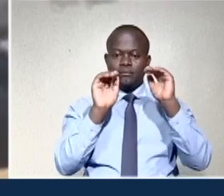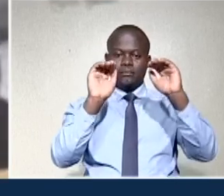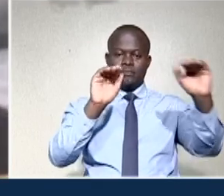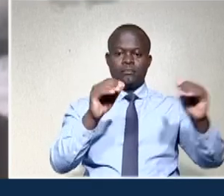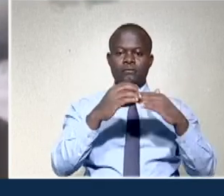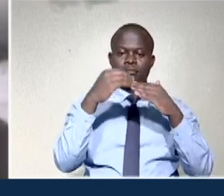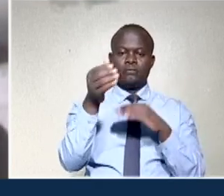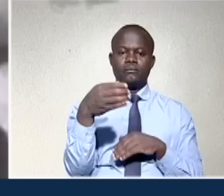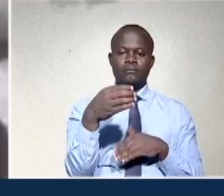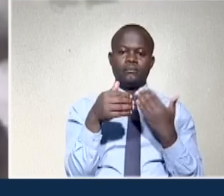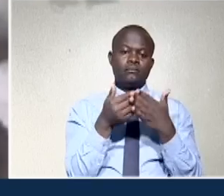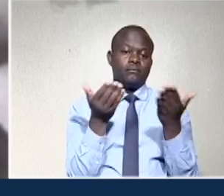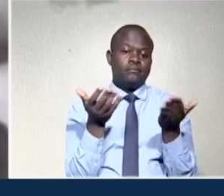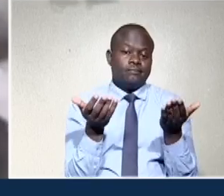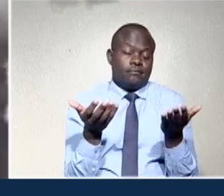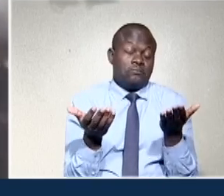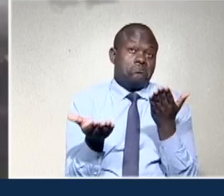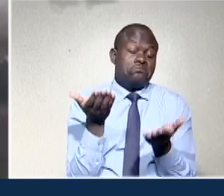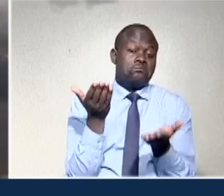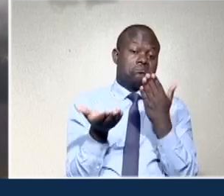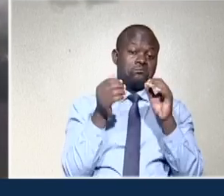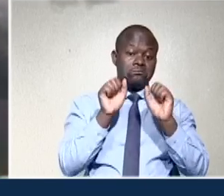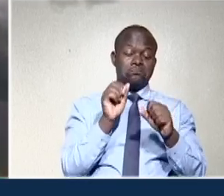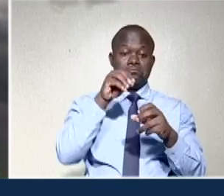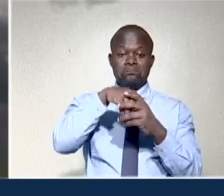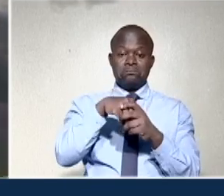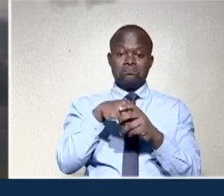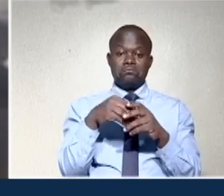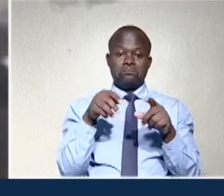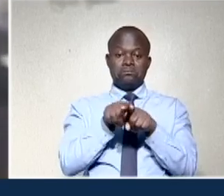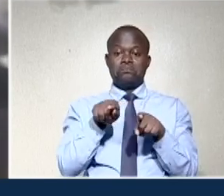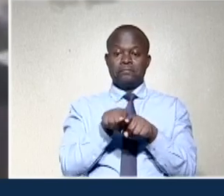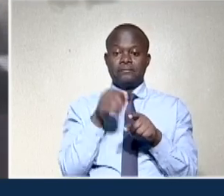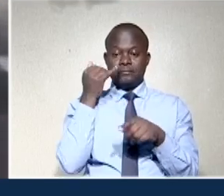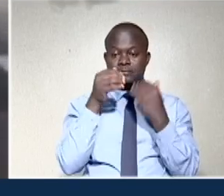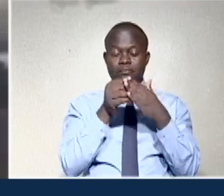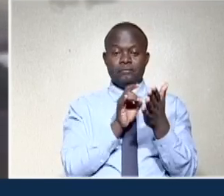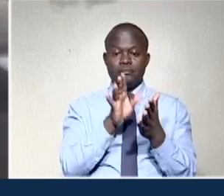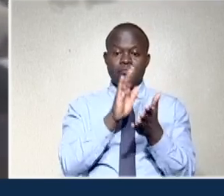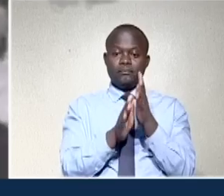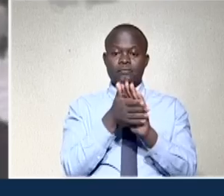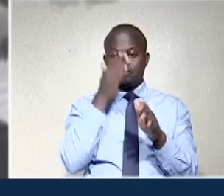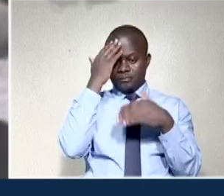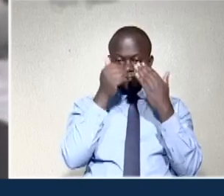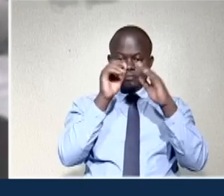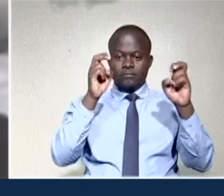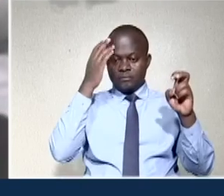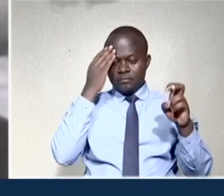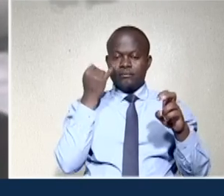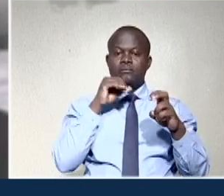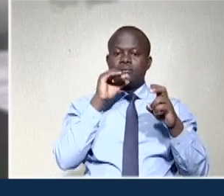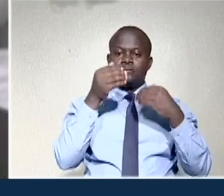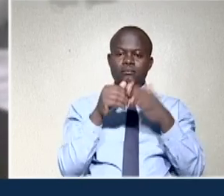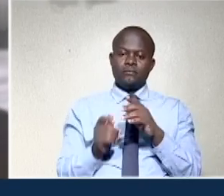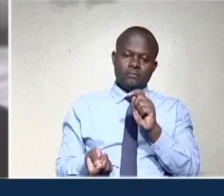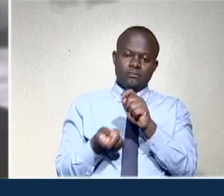ubuyobozi bw'ikoperative, ese yenda ntihaba harimo nko niba birukanwe burundu, kugira ngo tumenye niba haba harimo